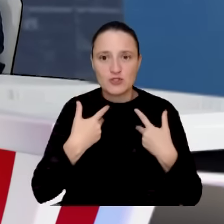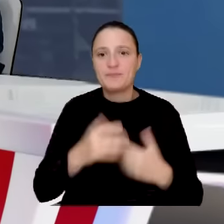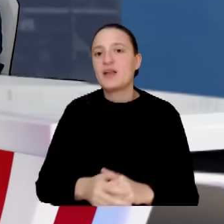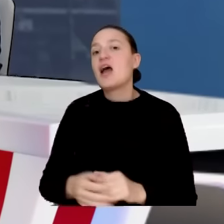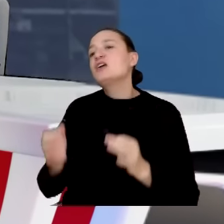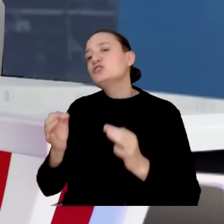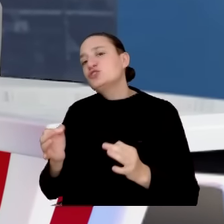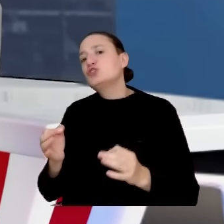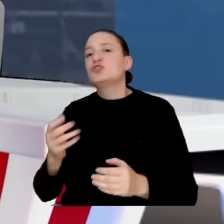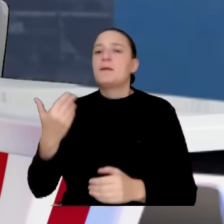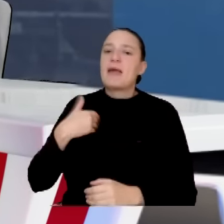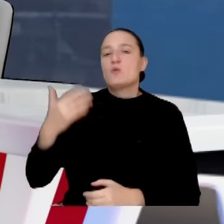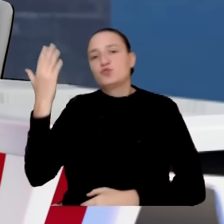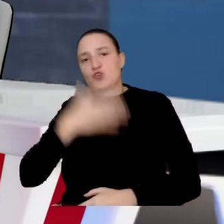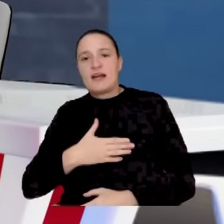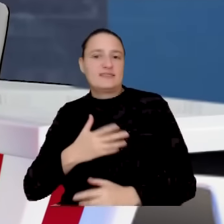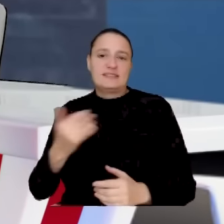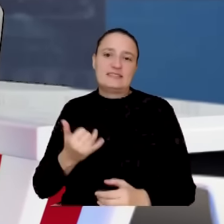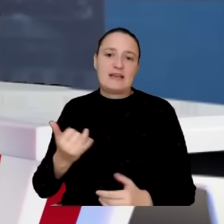panie reaktor Albo trzeba być po stronie